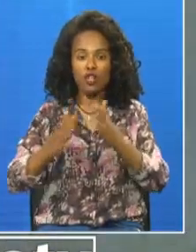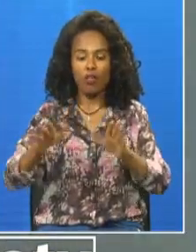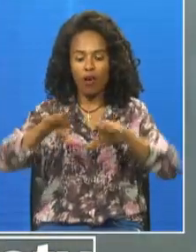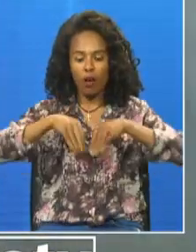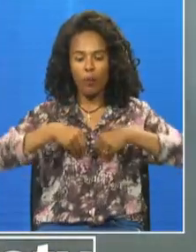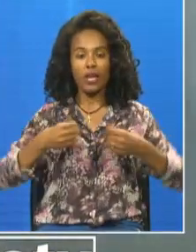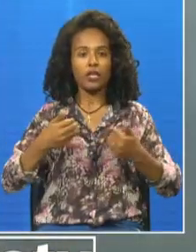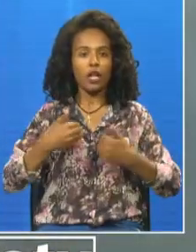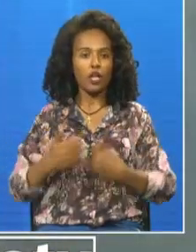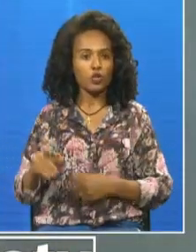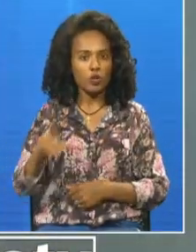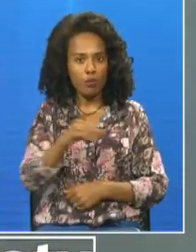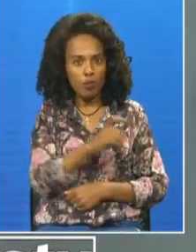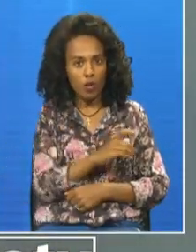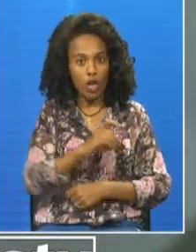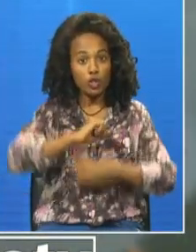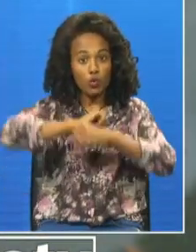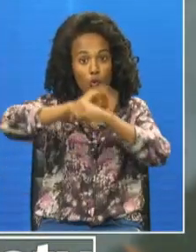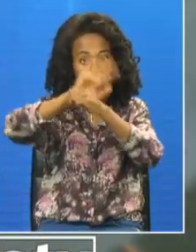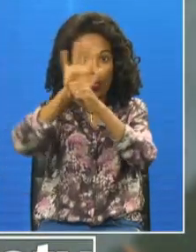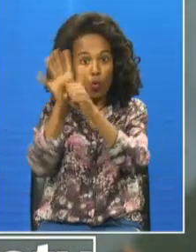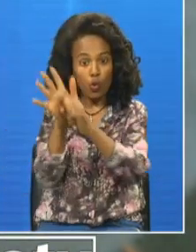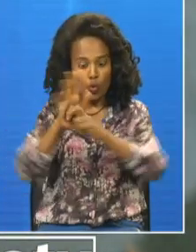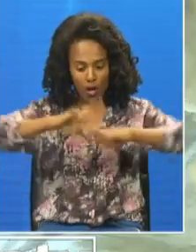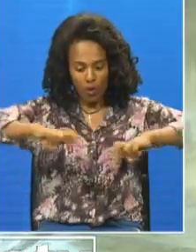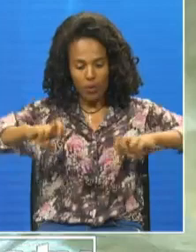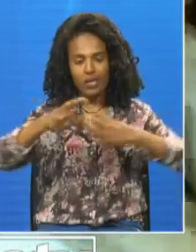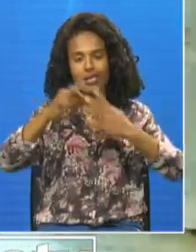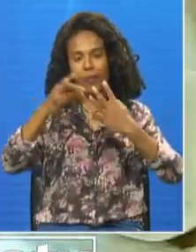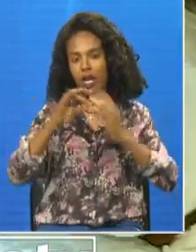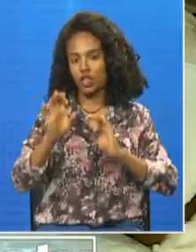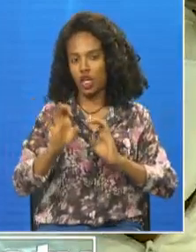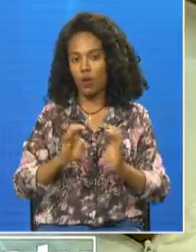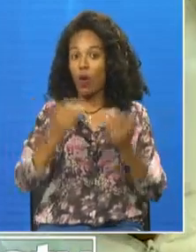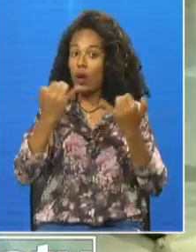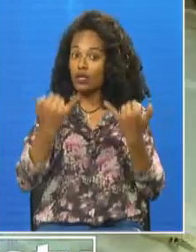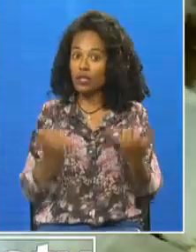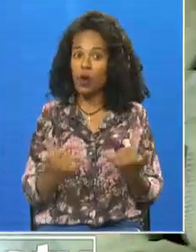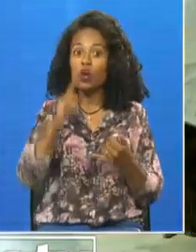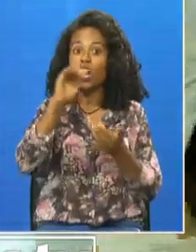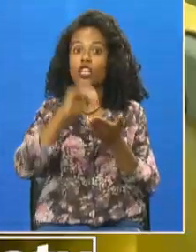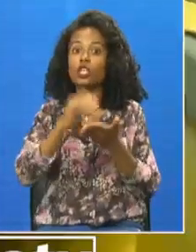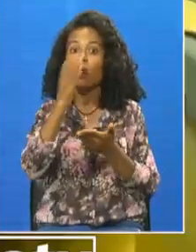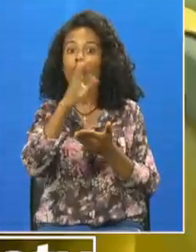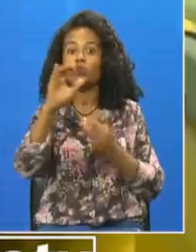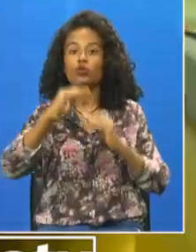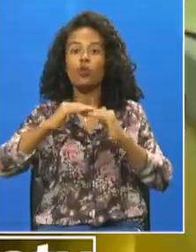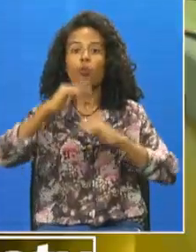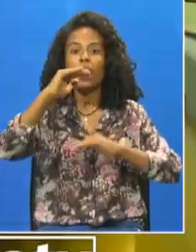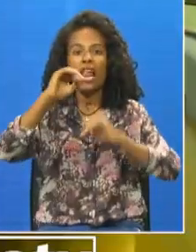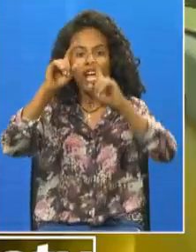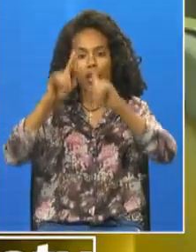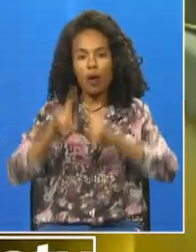አስተያየት ሰጪዎች ተናግረዋል። አስተያየቱን ያሰባሰበችው ፋሲካ ያሌው እነሆ አስተያየታቸው።